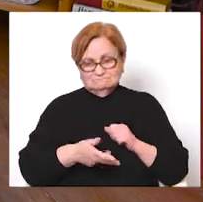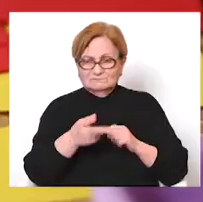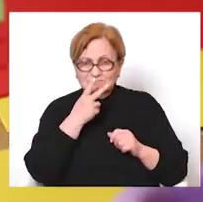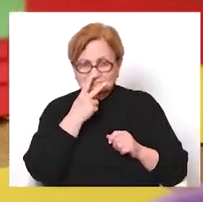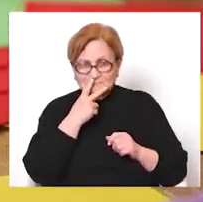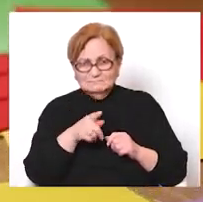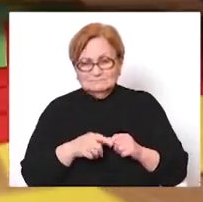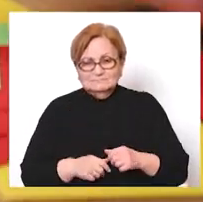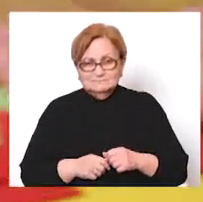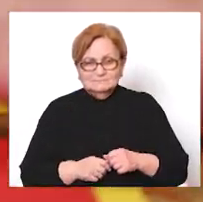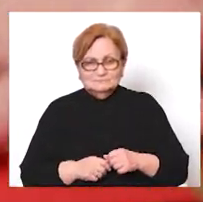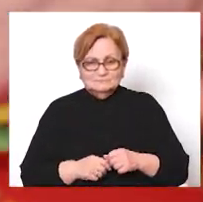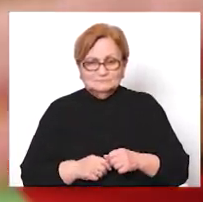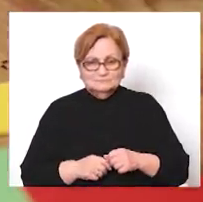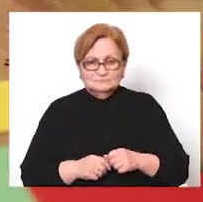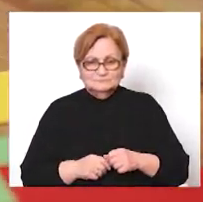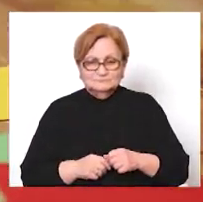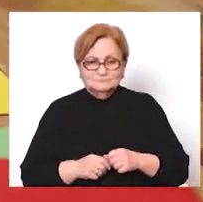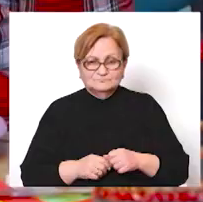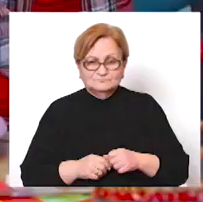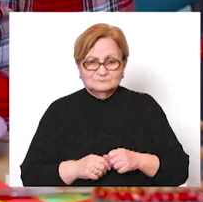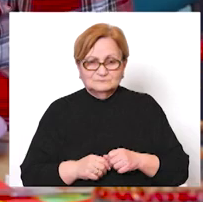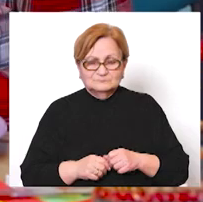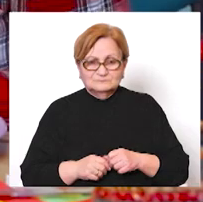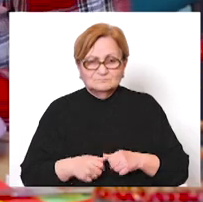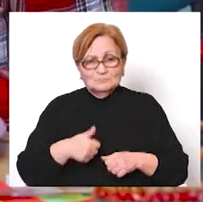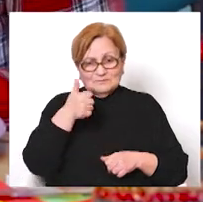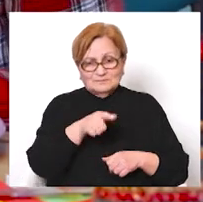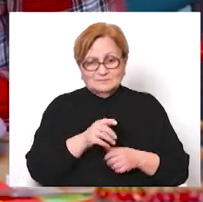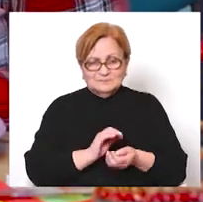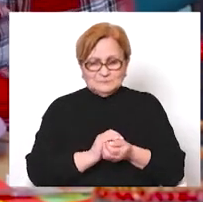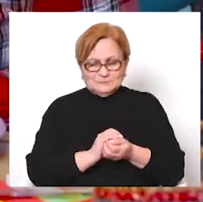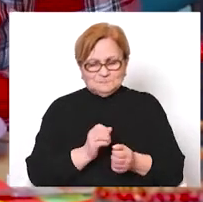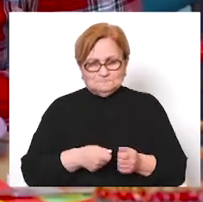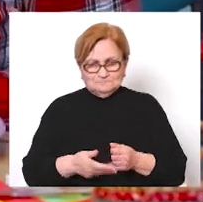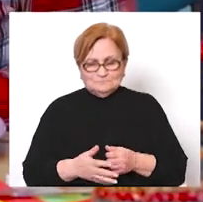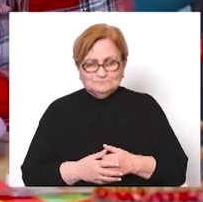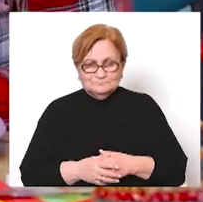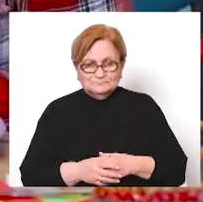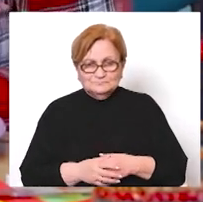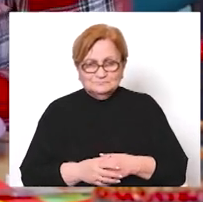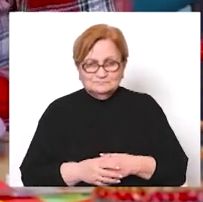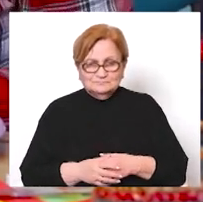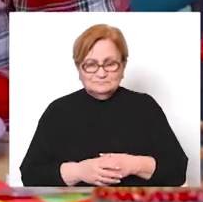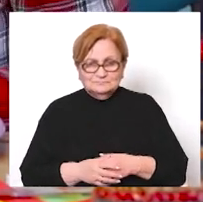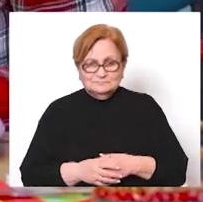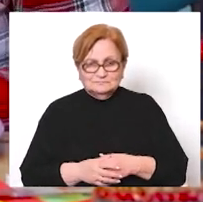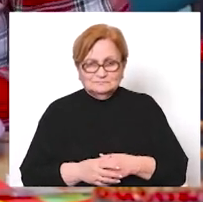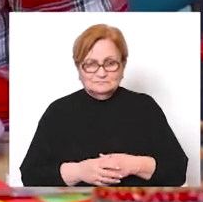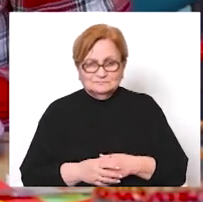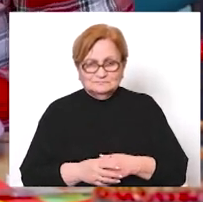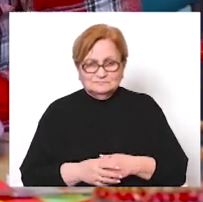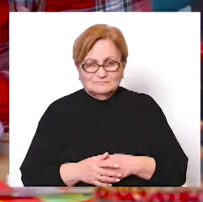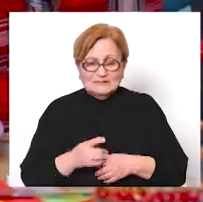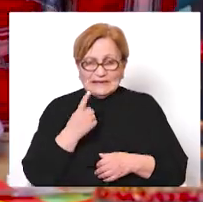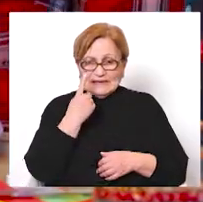მოდი, ესე იგი, ნახე როგორ. აა შენ გააგორებ, მოდი, გააგორე კამათელი. ერთი გადადე